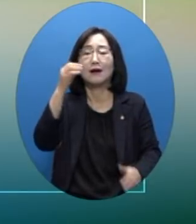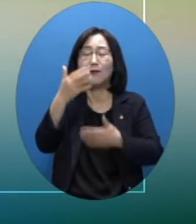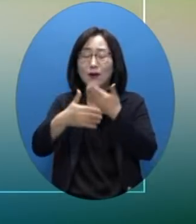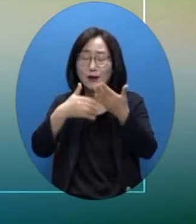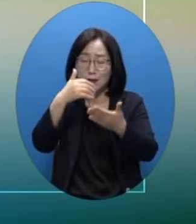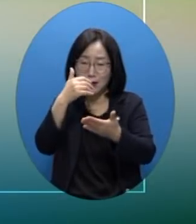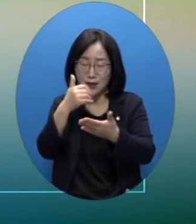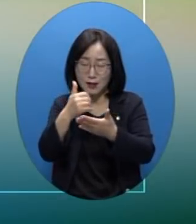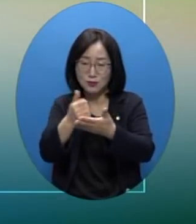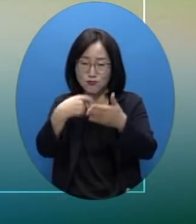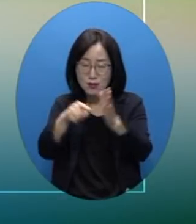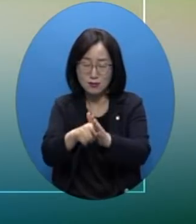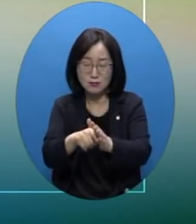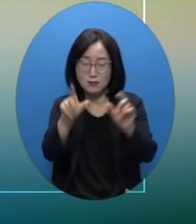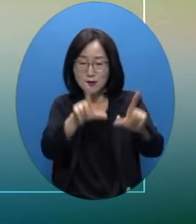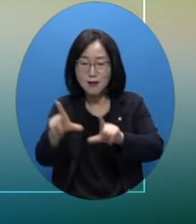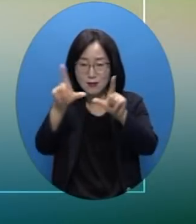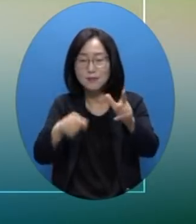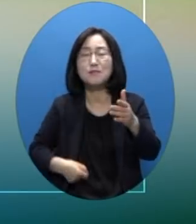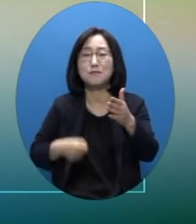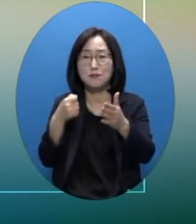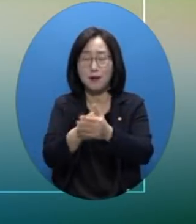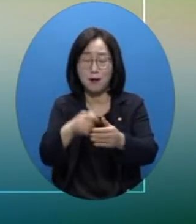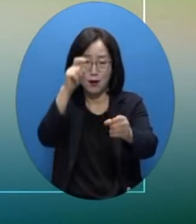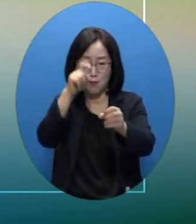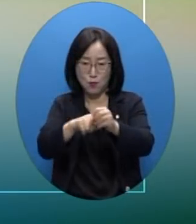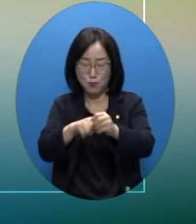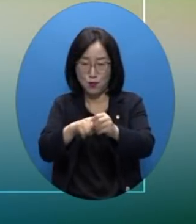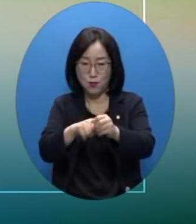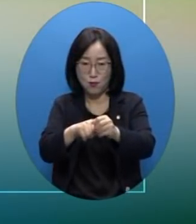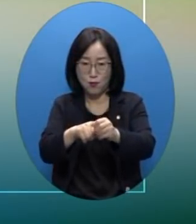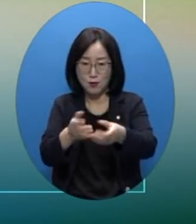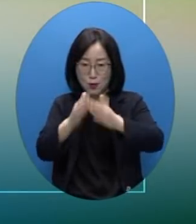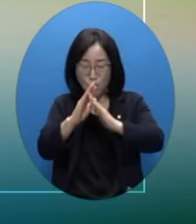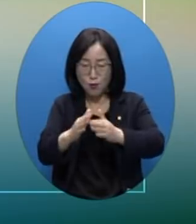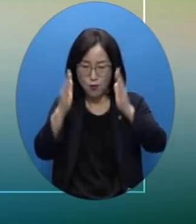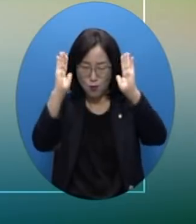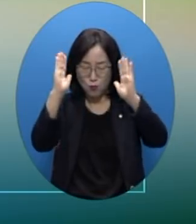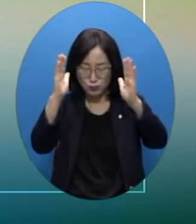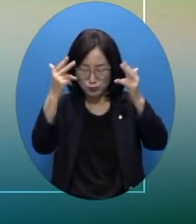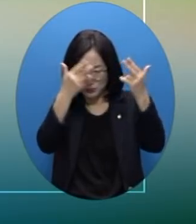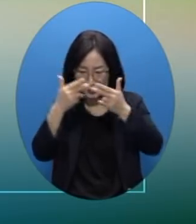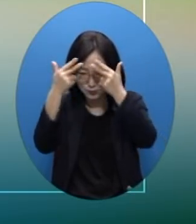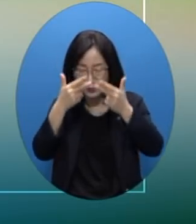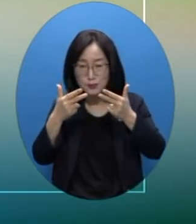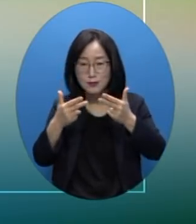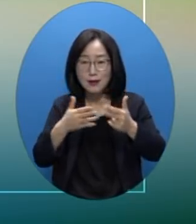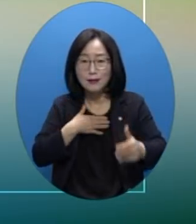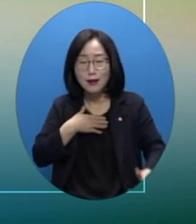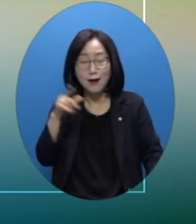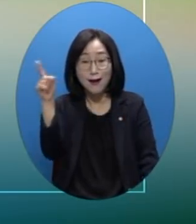하나님의 도구로 살아가겠다는 생각이 들었고 목표가 생기니 공부할 이유도 생겼습니다. 저는